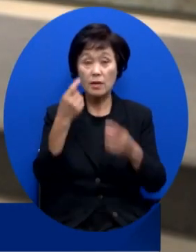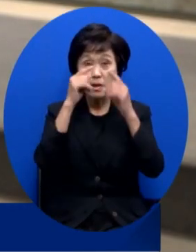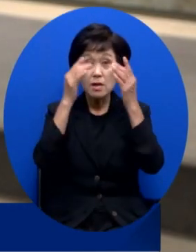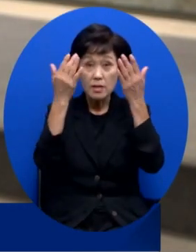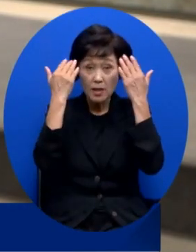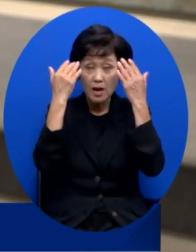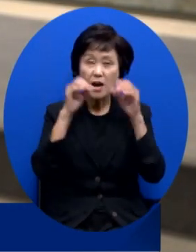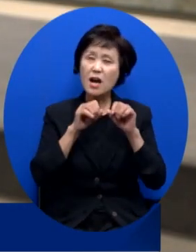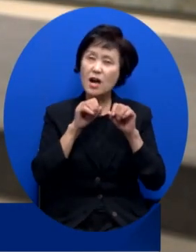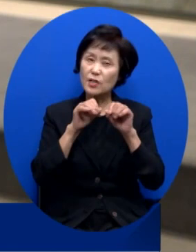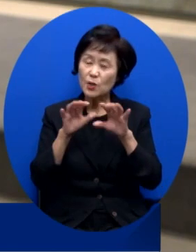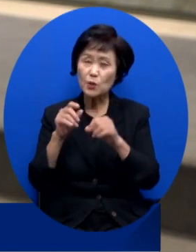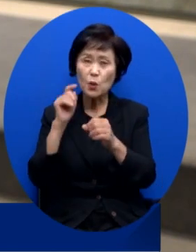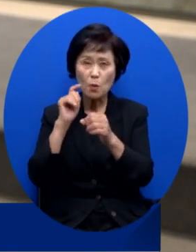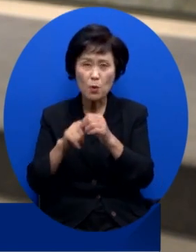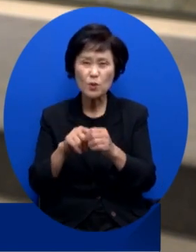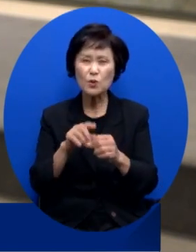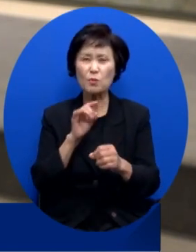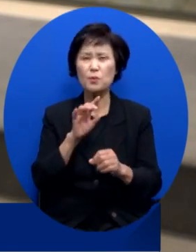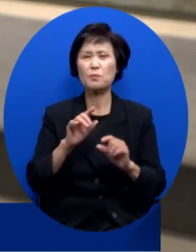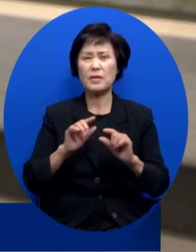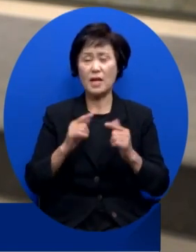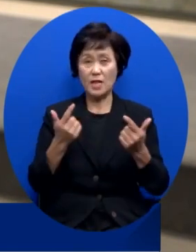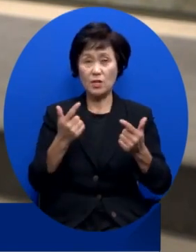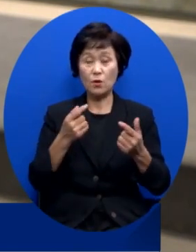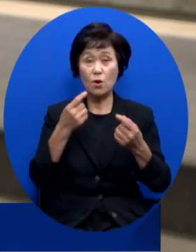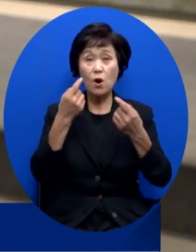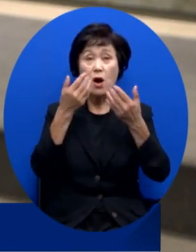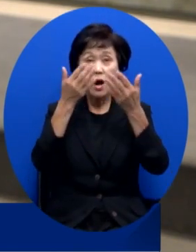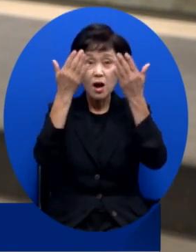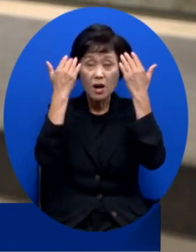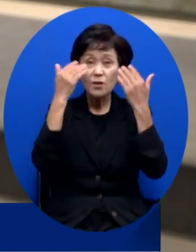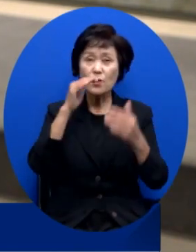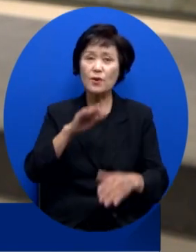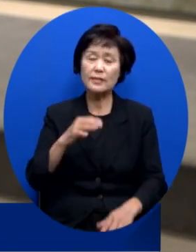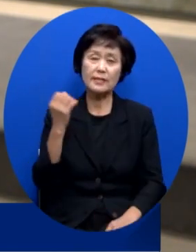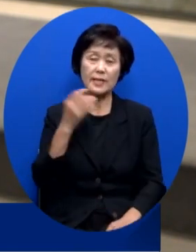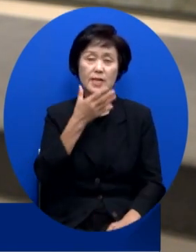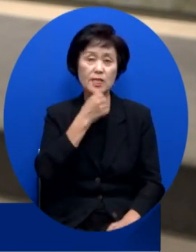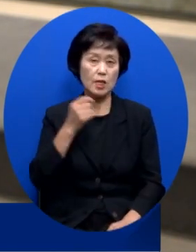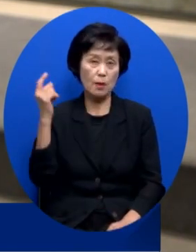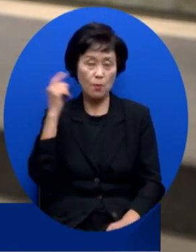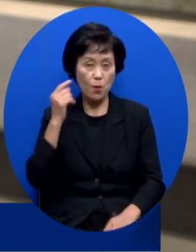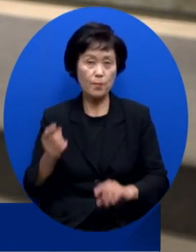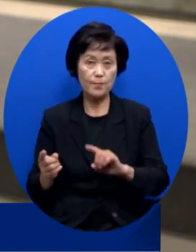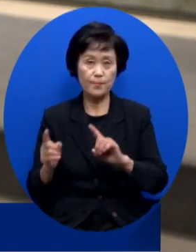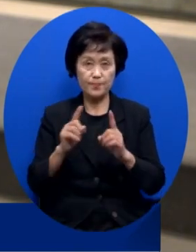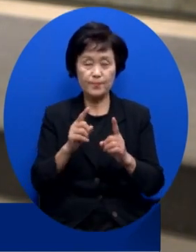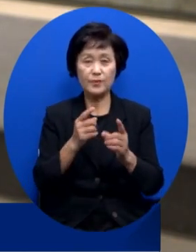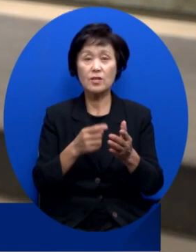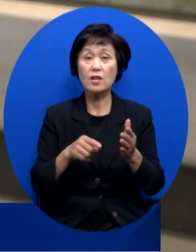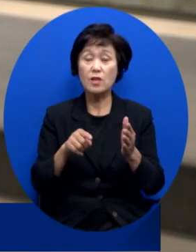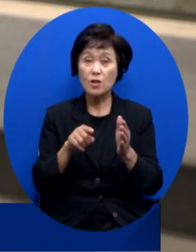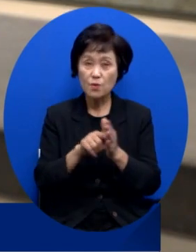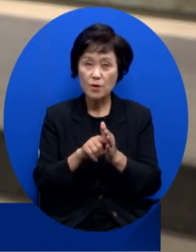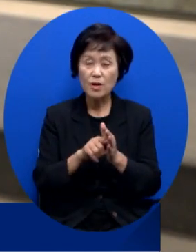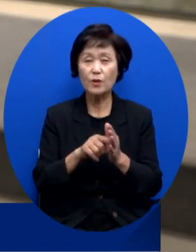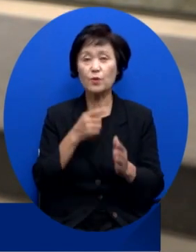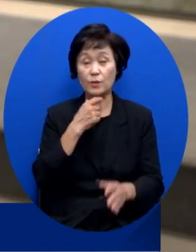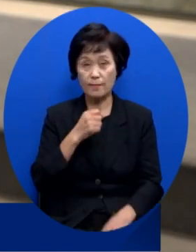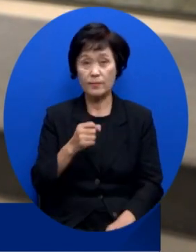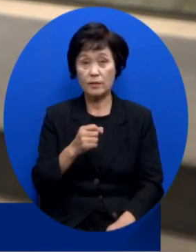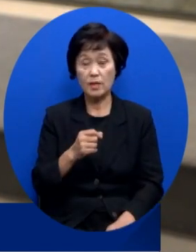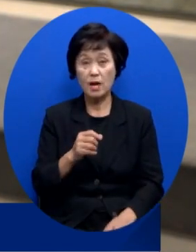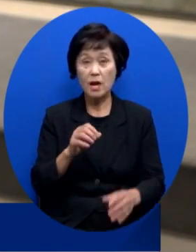전도를 위해서 하는 그런 차원은 아닙니다. 캠퍼스가 다시 한번 복음으로 회복되기 위해서 여기 정답은 없고,